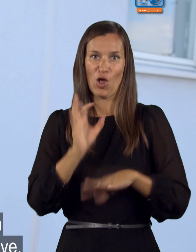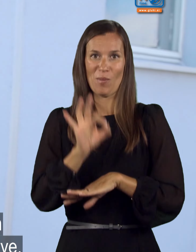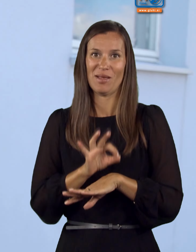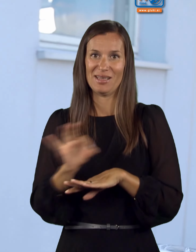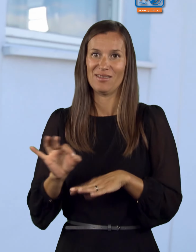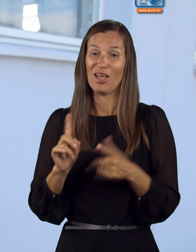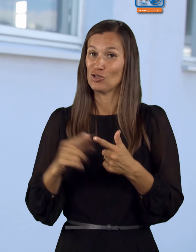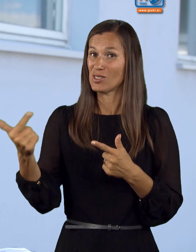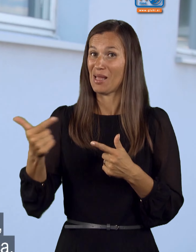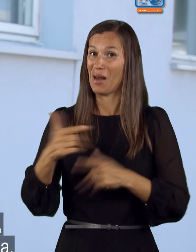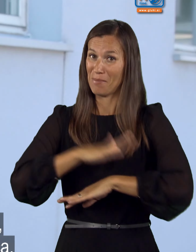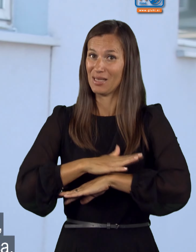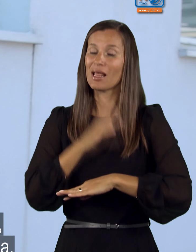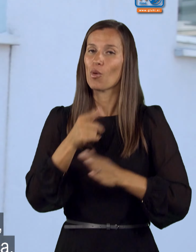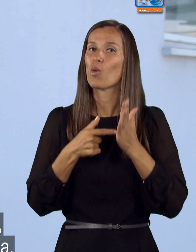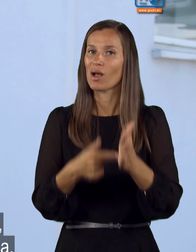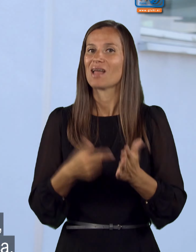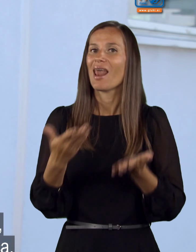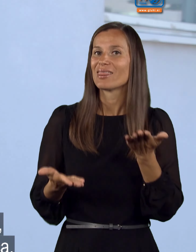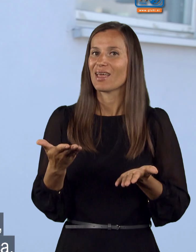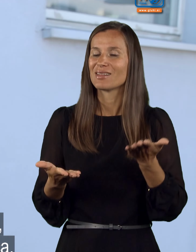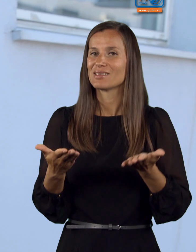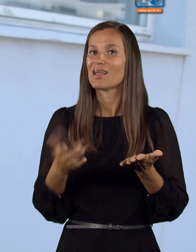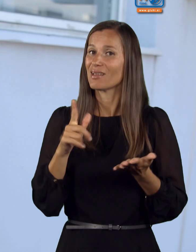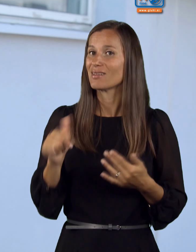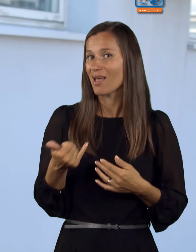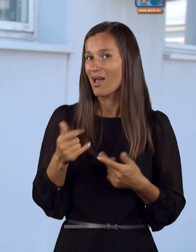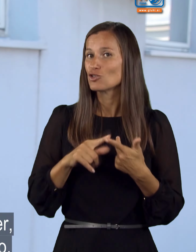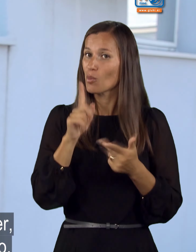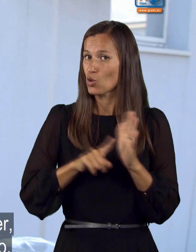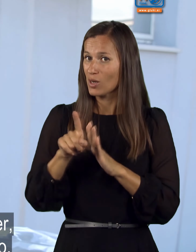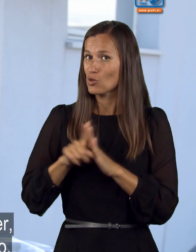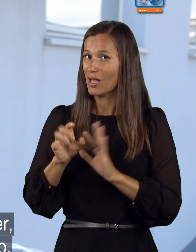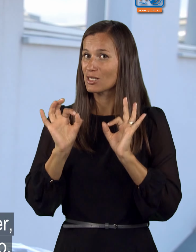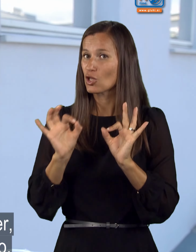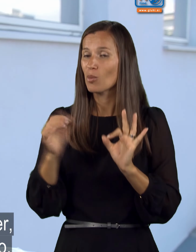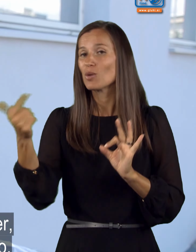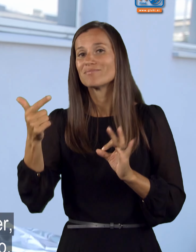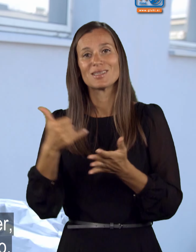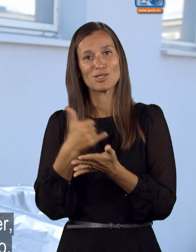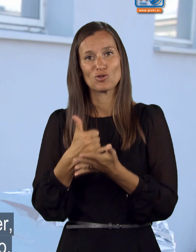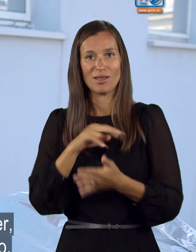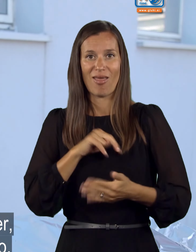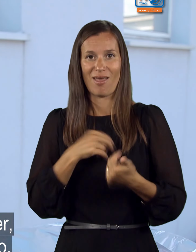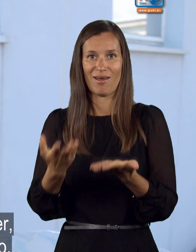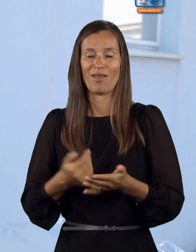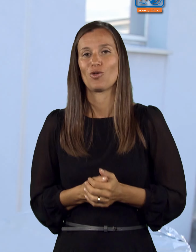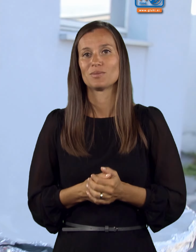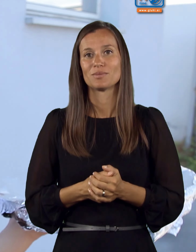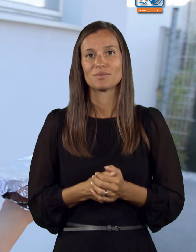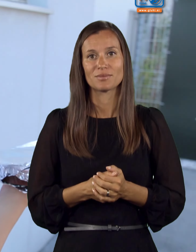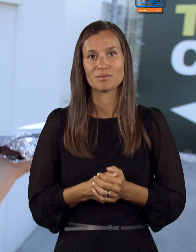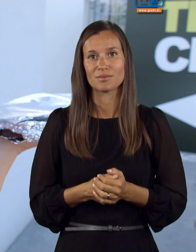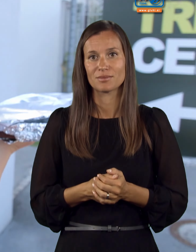čakajo meritve. Če sta bila pridna, bo pač pokazala tehtanca in ja, če bo rezultati dobri, se zasluži ta nagrada.